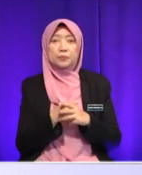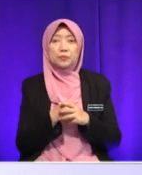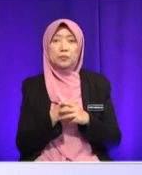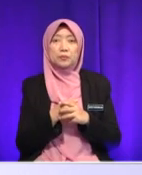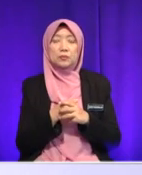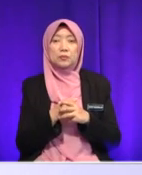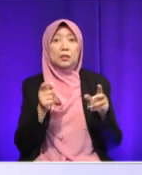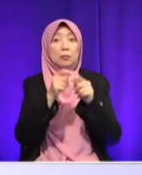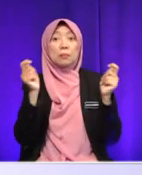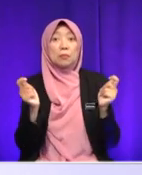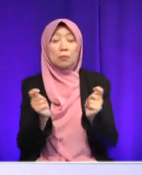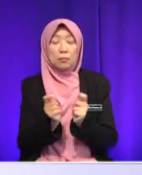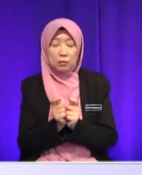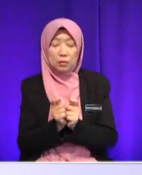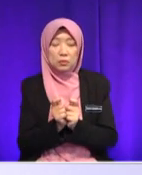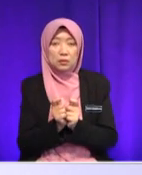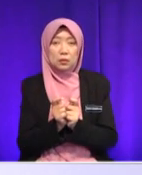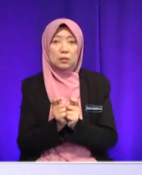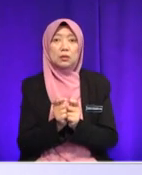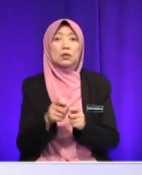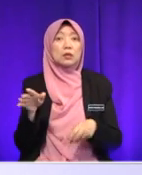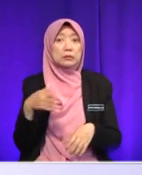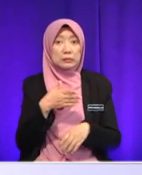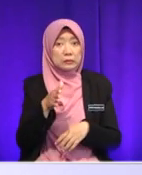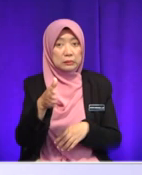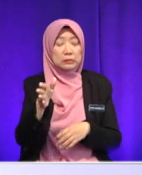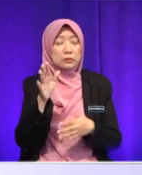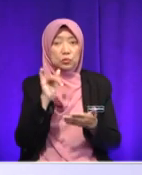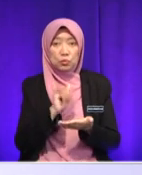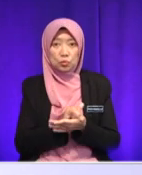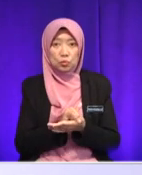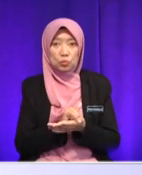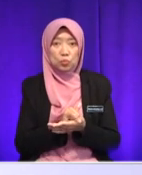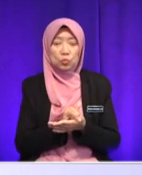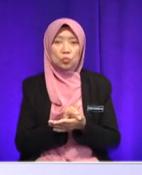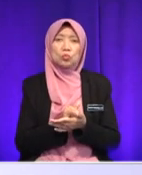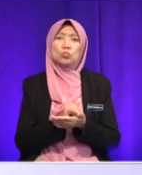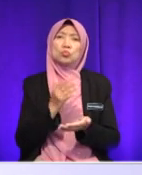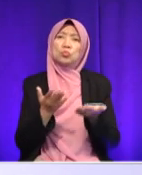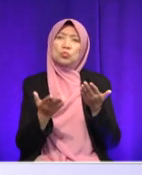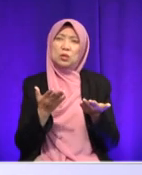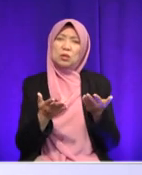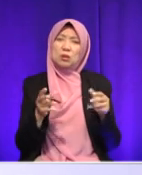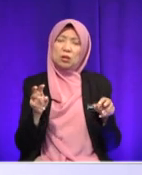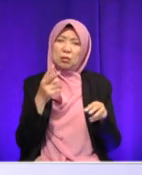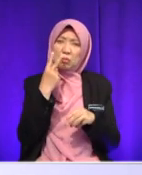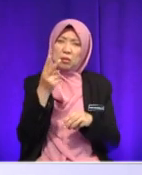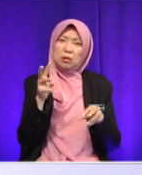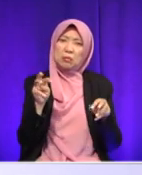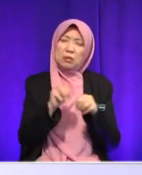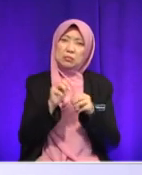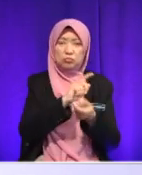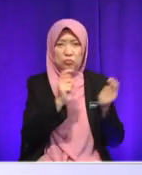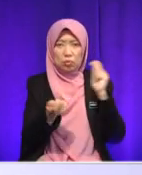posisi. Posisi dua ekor ikan tersebut. Okey. Mungkin dia terbalik. Dia nampak macam terbalik. Jadi macam